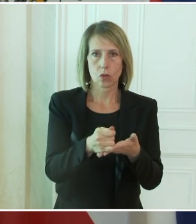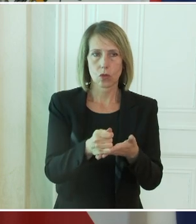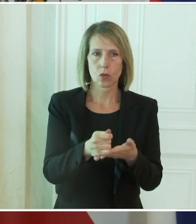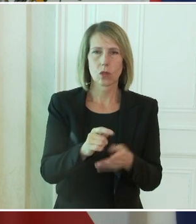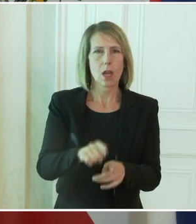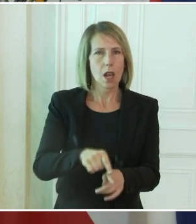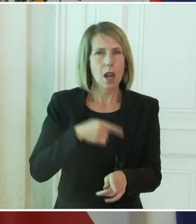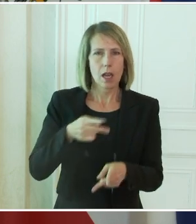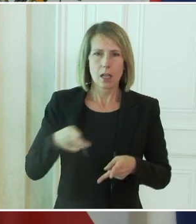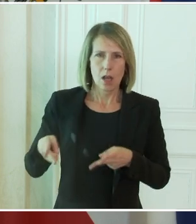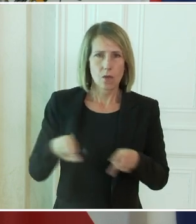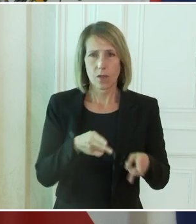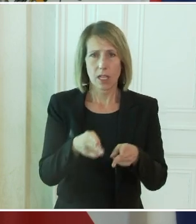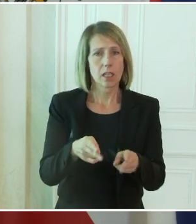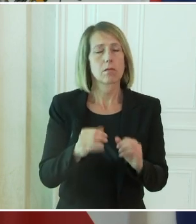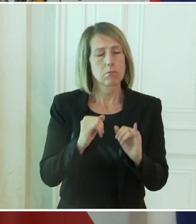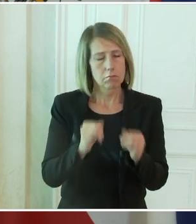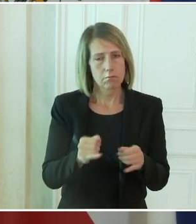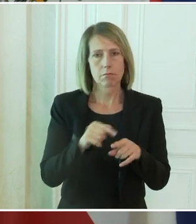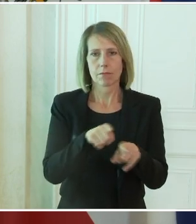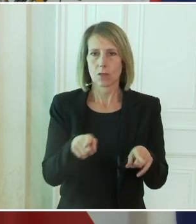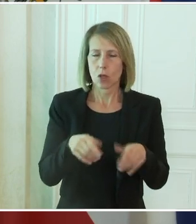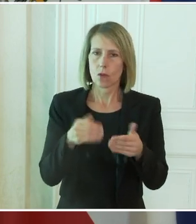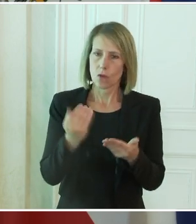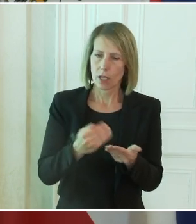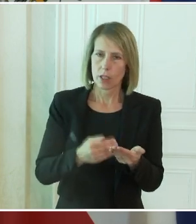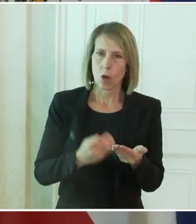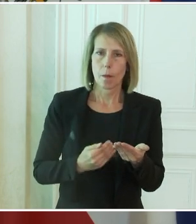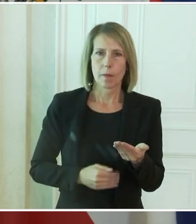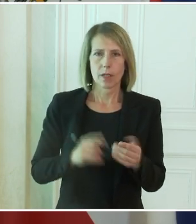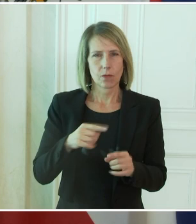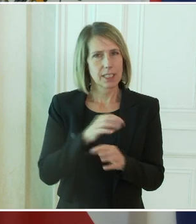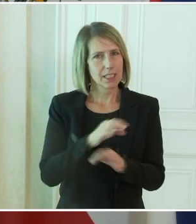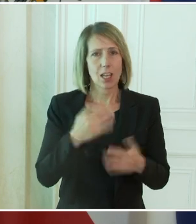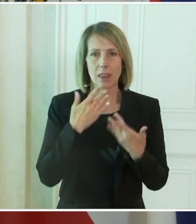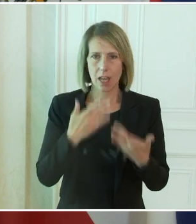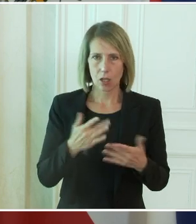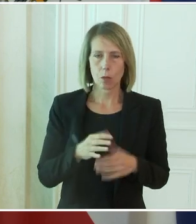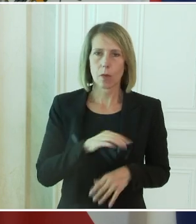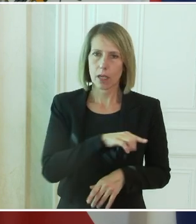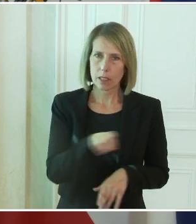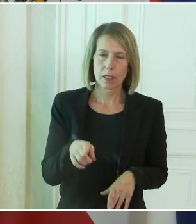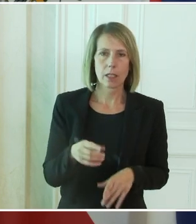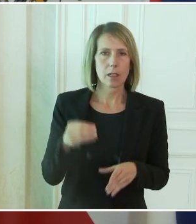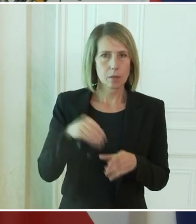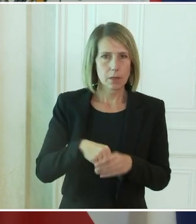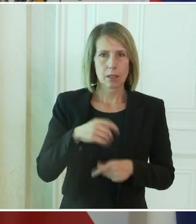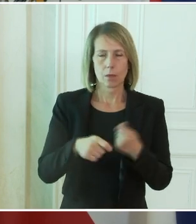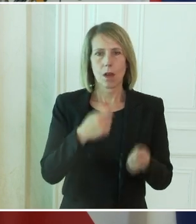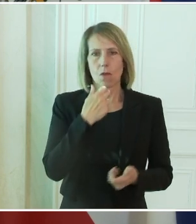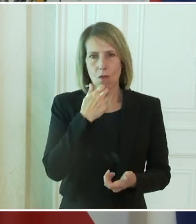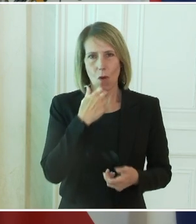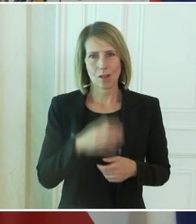durchaus schwierigen Weg, den ihr euch vorgenommen habt und für den wir alle nur dankbar sein können, dass ihr ihn euch vorgenommen